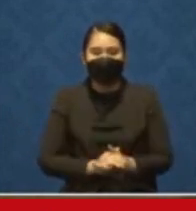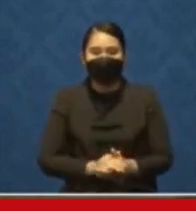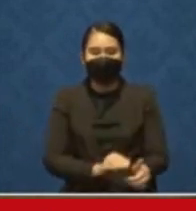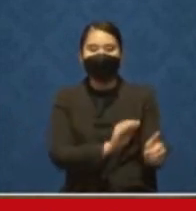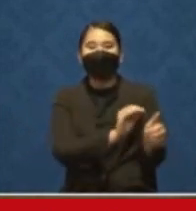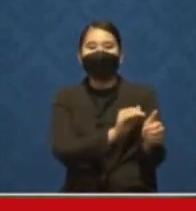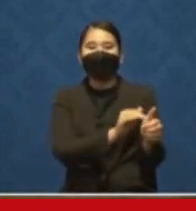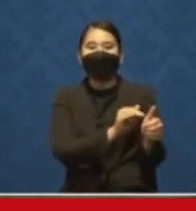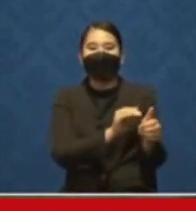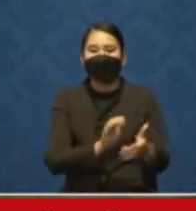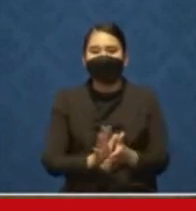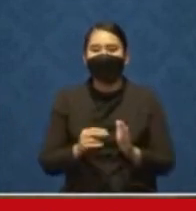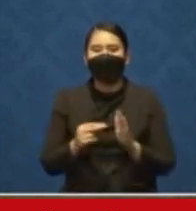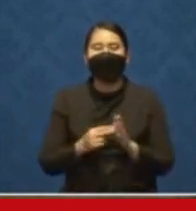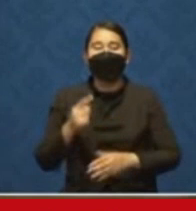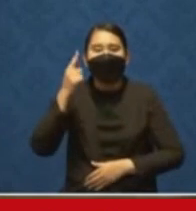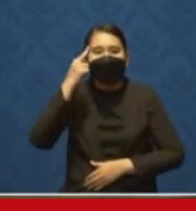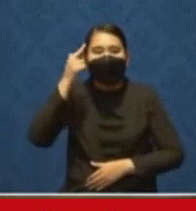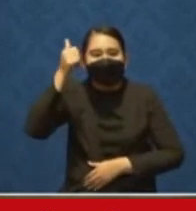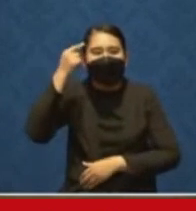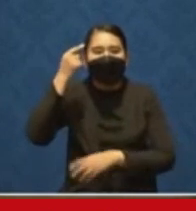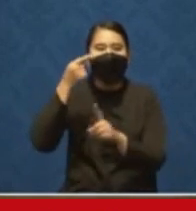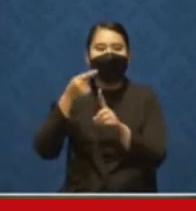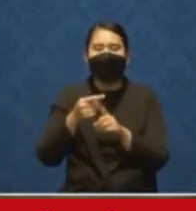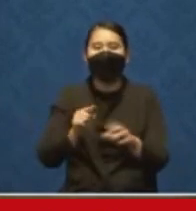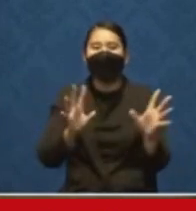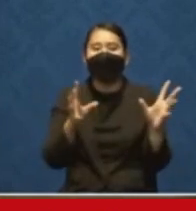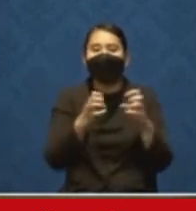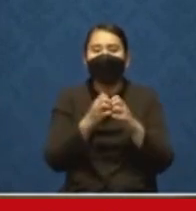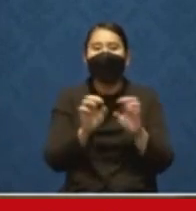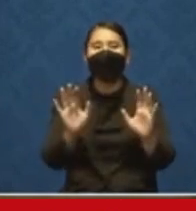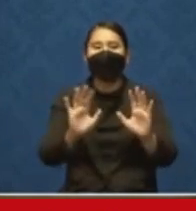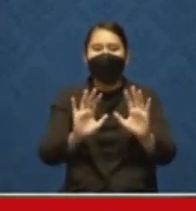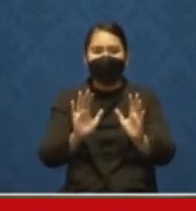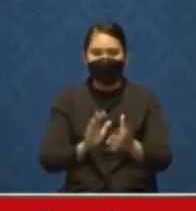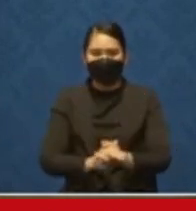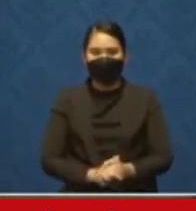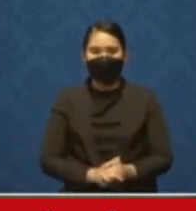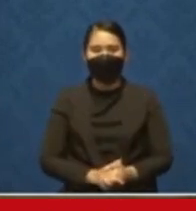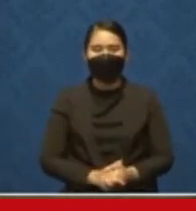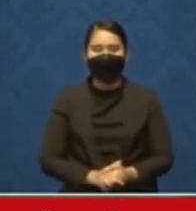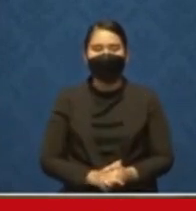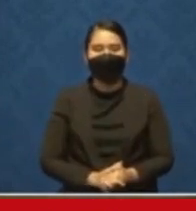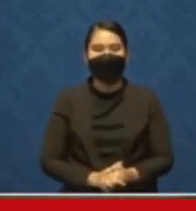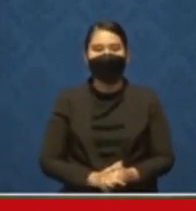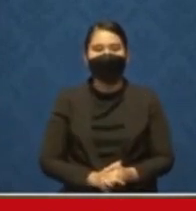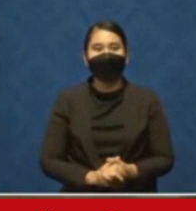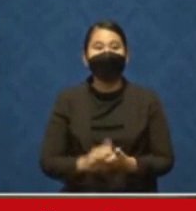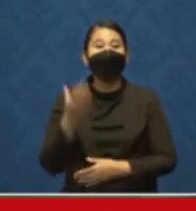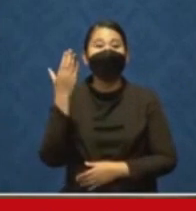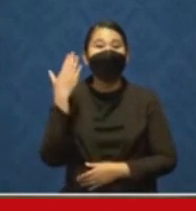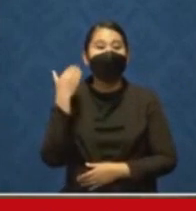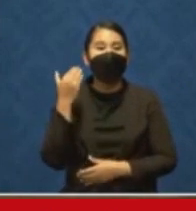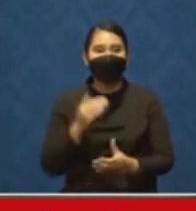จริงๆจะรู้ได้ยังไงผมถึงสะกิดเนี่ยด้วยความรักและเคารพกันน่ะท่านก็อาจจะเป็นคนคิดมองโลกแง่ดี